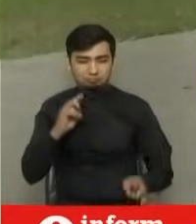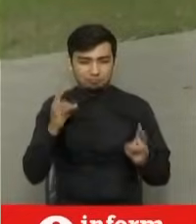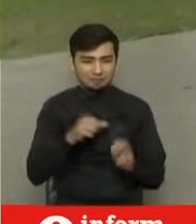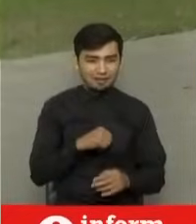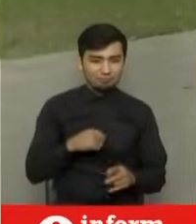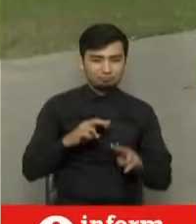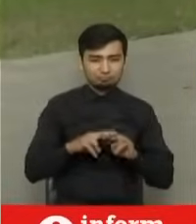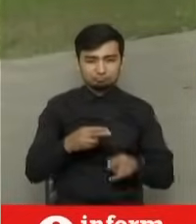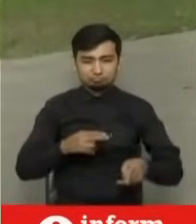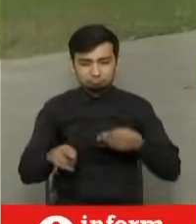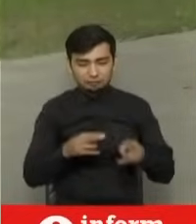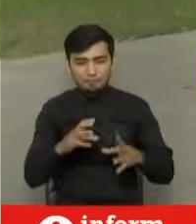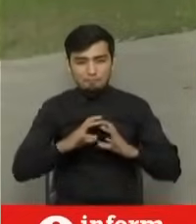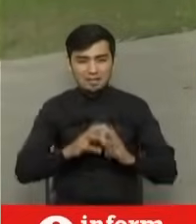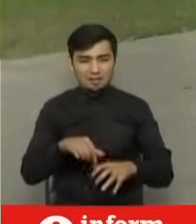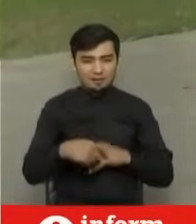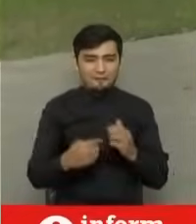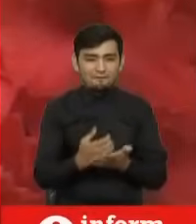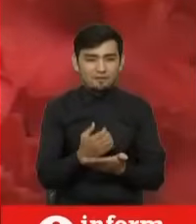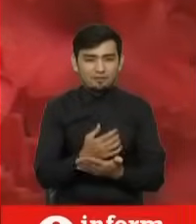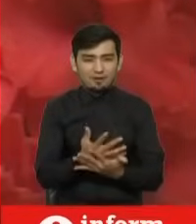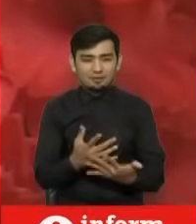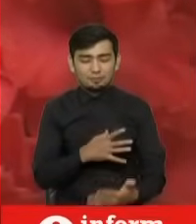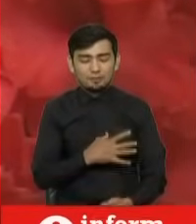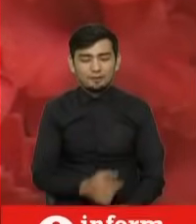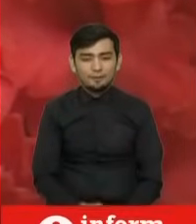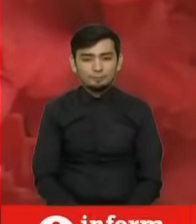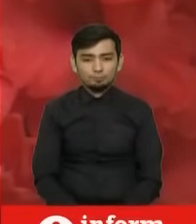звёзд фигурного катания на мировой арене Ануар